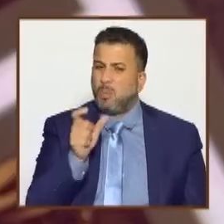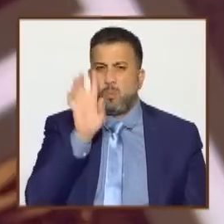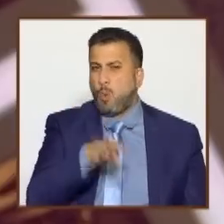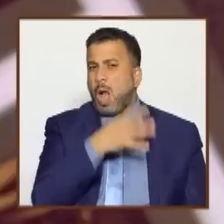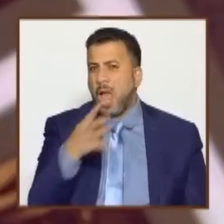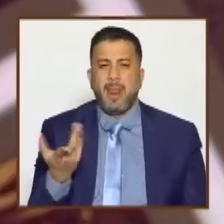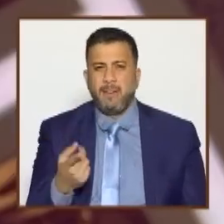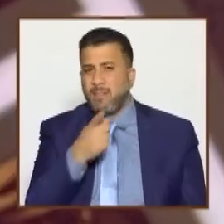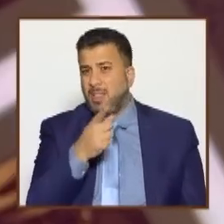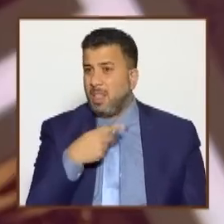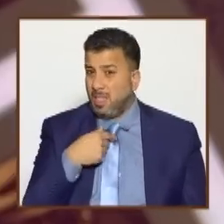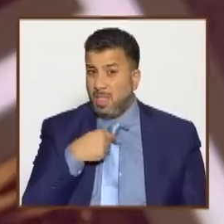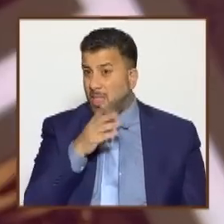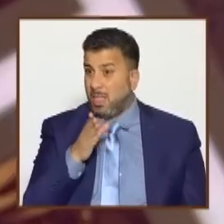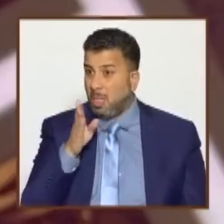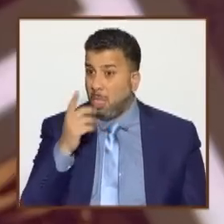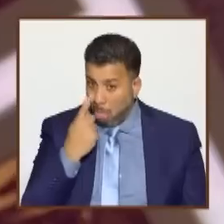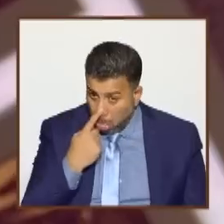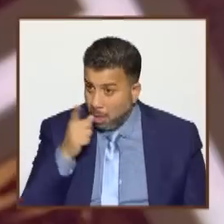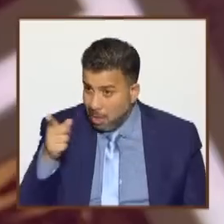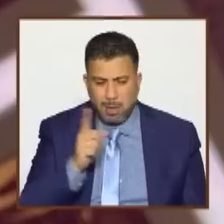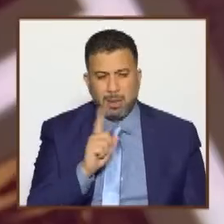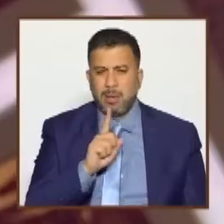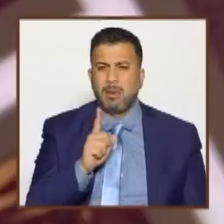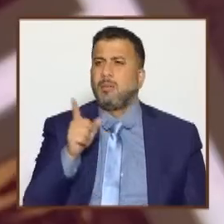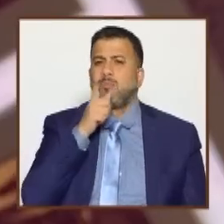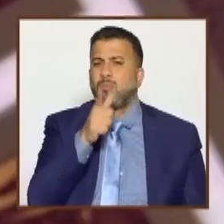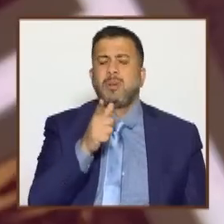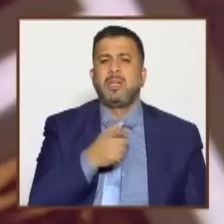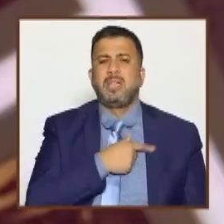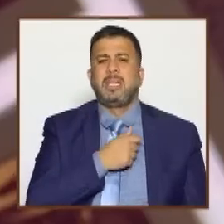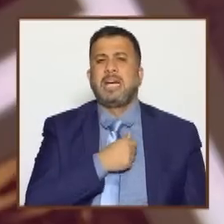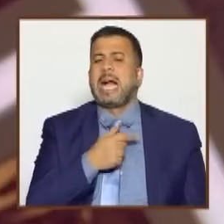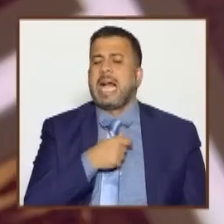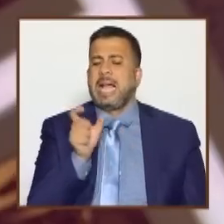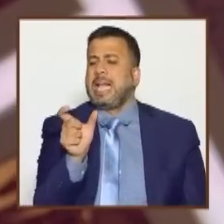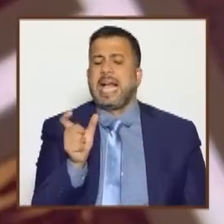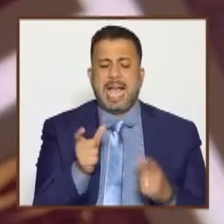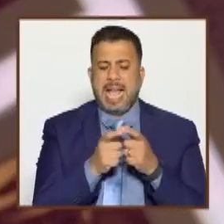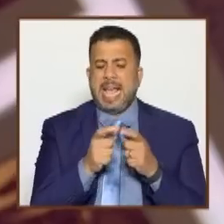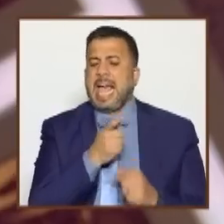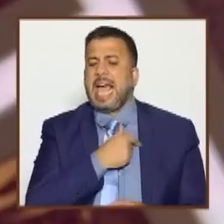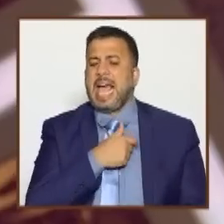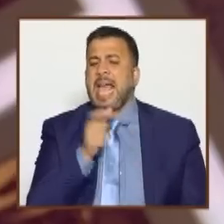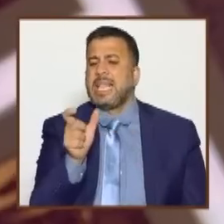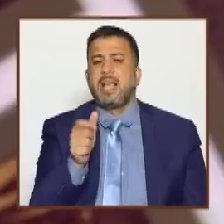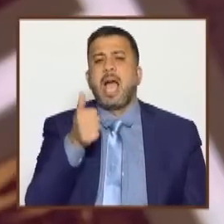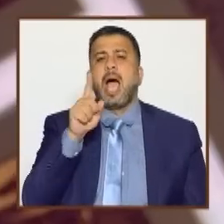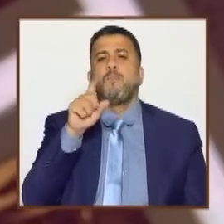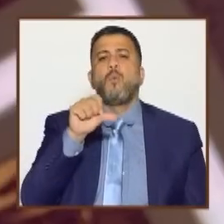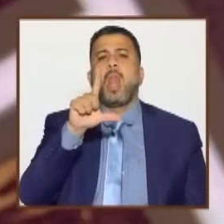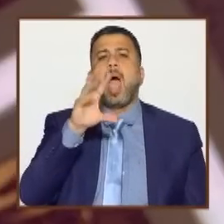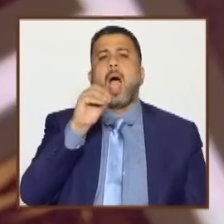أننا نتبعه فيه، يعني مثل ما ذكرت لك الآن، لو قال أنا كان أكنوني أو لقبوني بأبي لهب نقول أبو